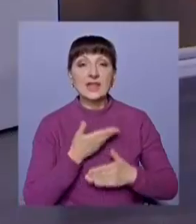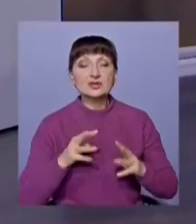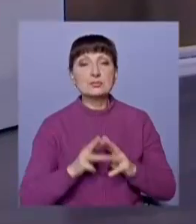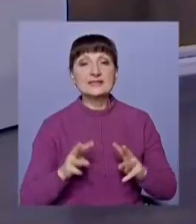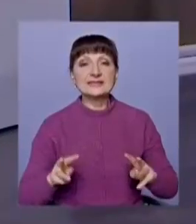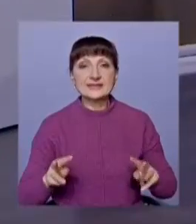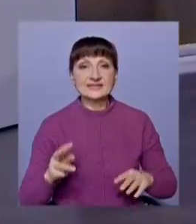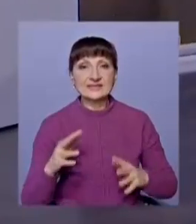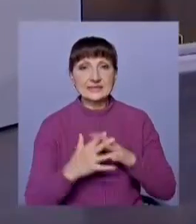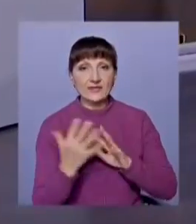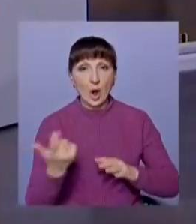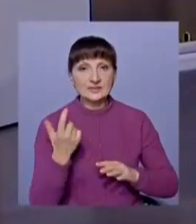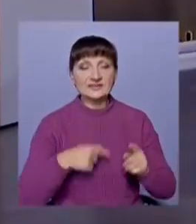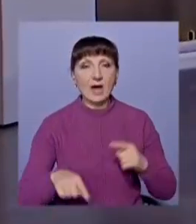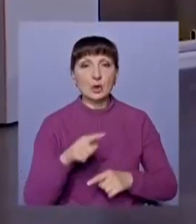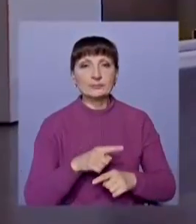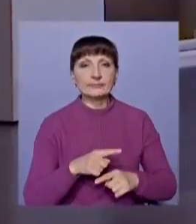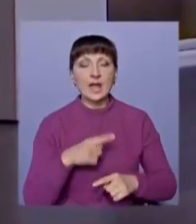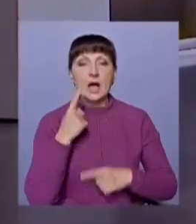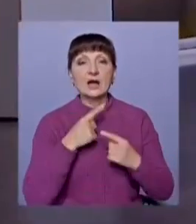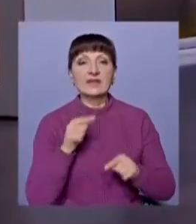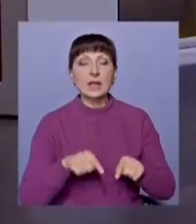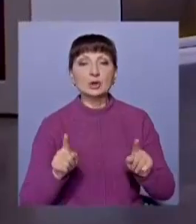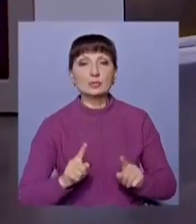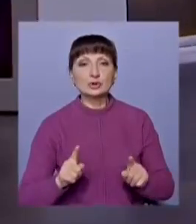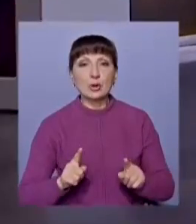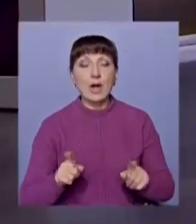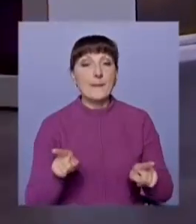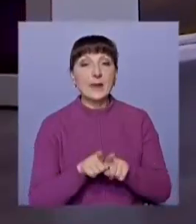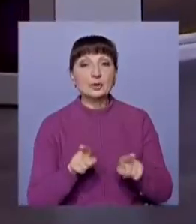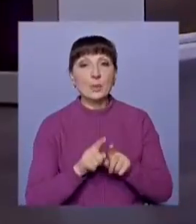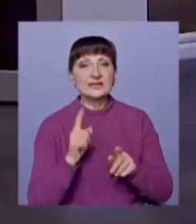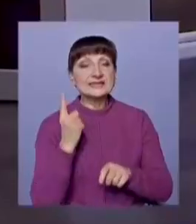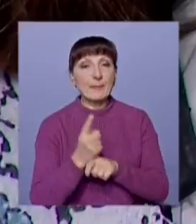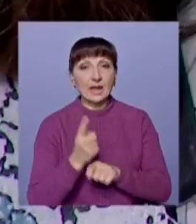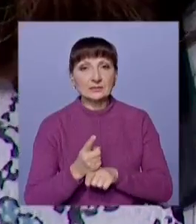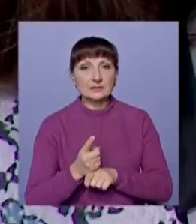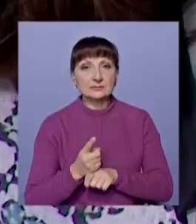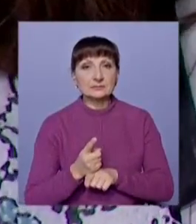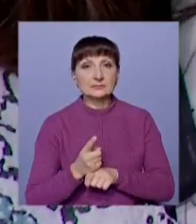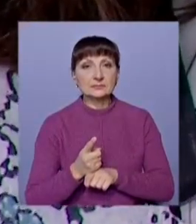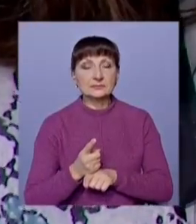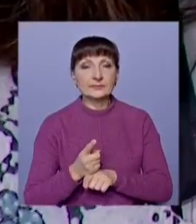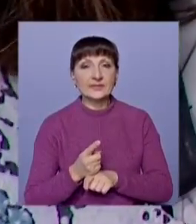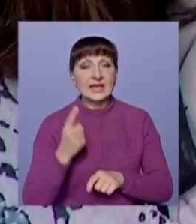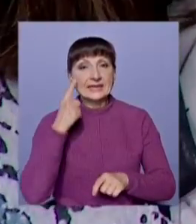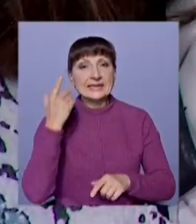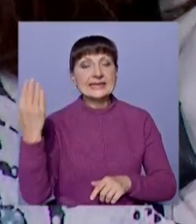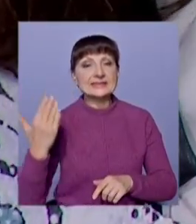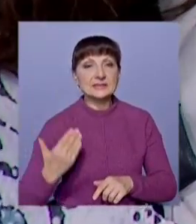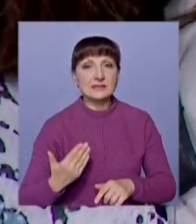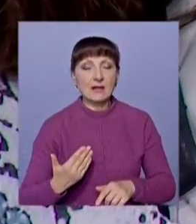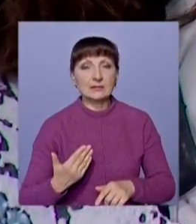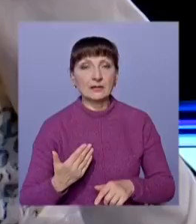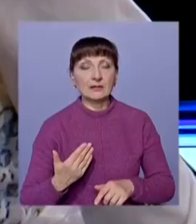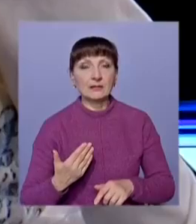сельского хозяйства, оно говорило о том, что подобный запрет и аргументация кыргызской стороны, вот, да,